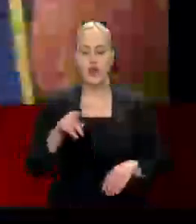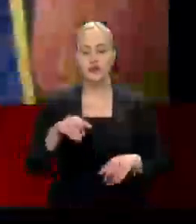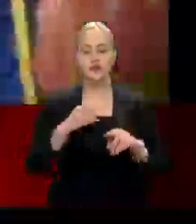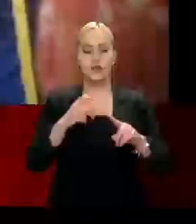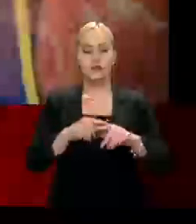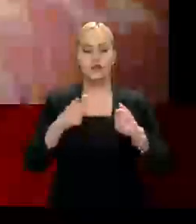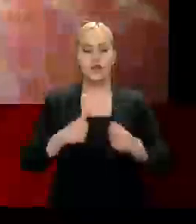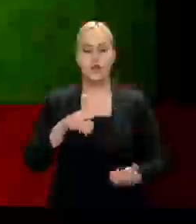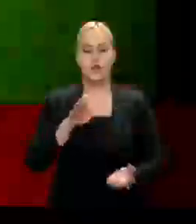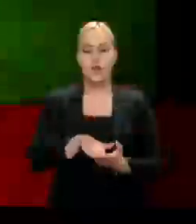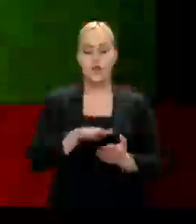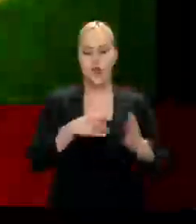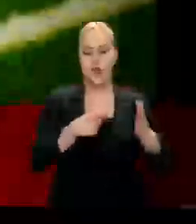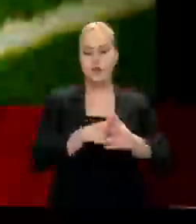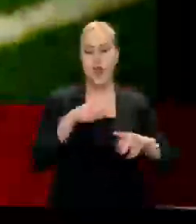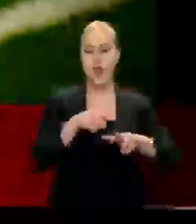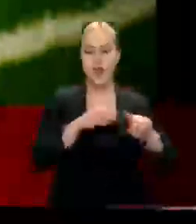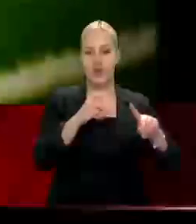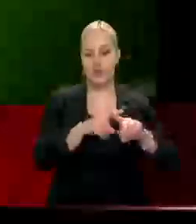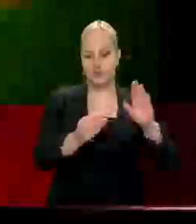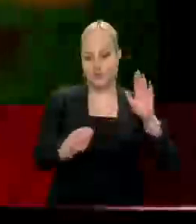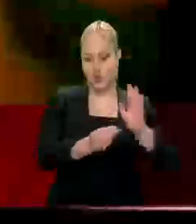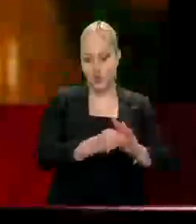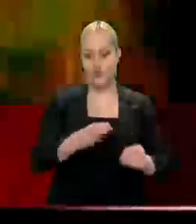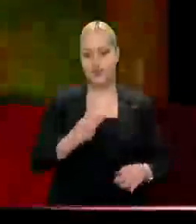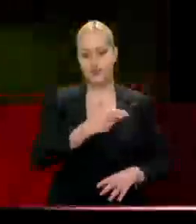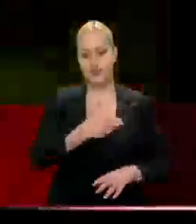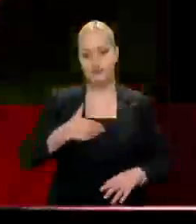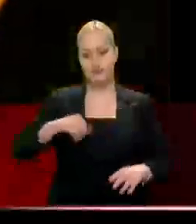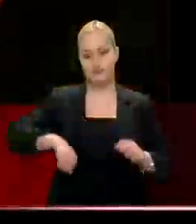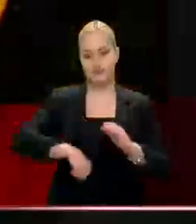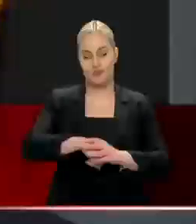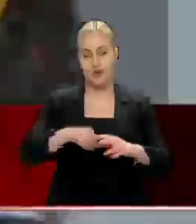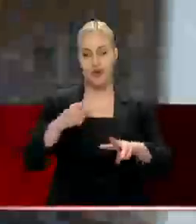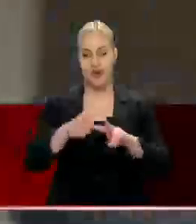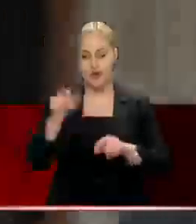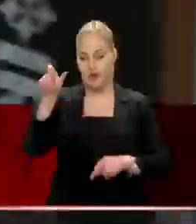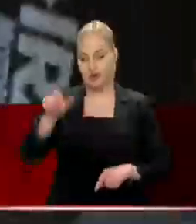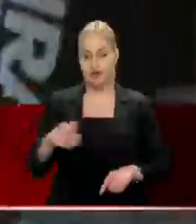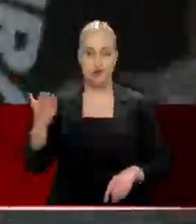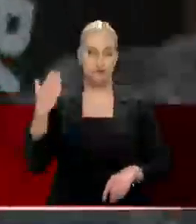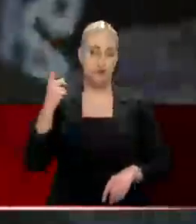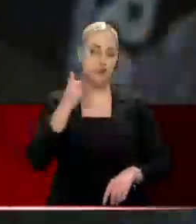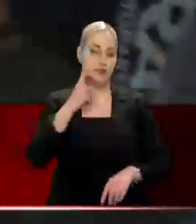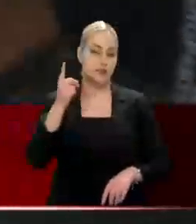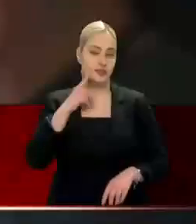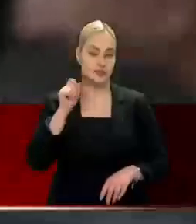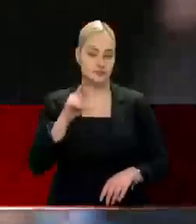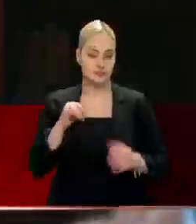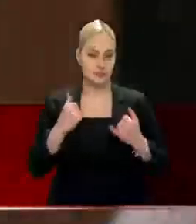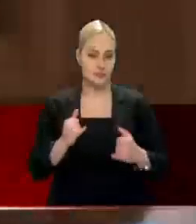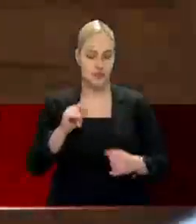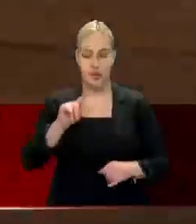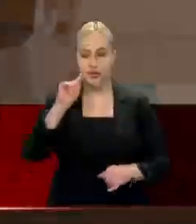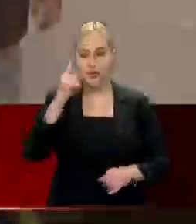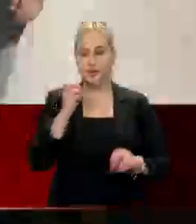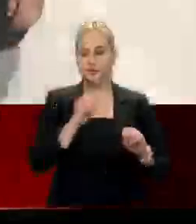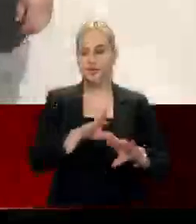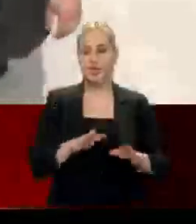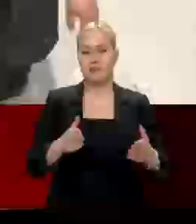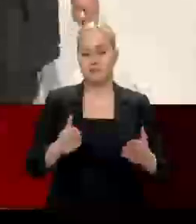olmasın Köpeğimin adını Lale soydum yani seviyorum Ben futbolcu Alex'i bir dönemin Yıldız futbolcusu Alex Çınar'ı yalnız